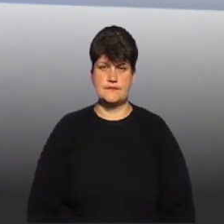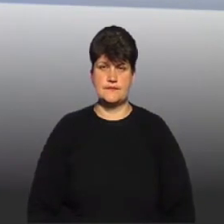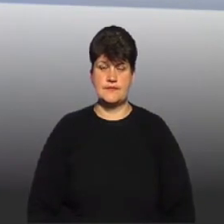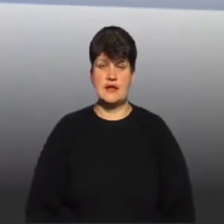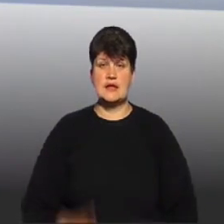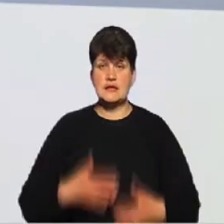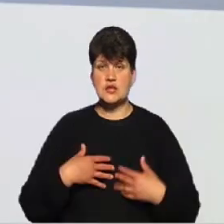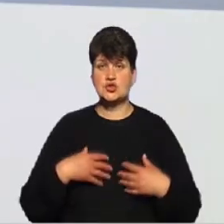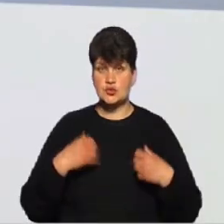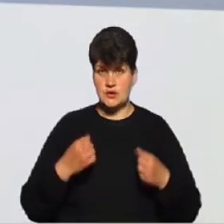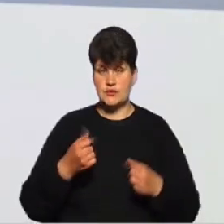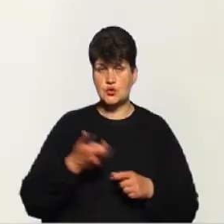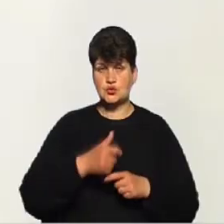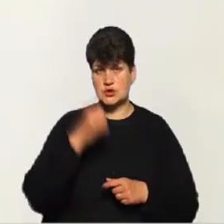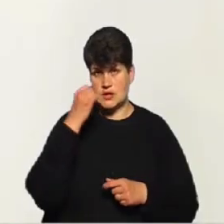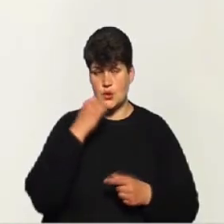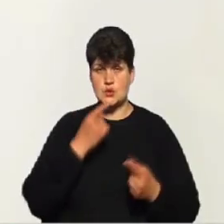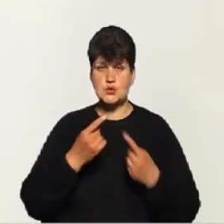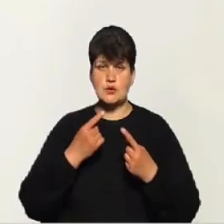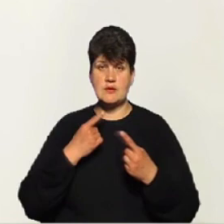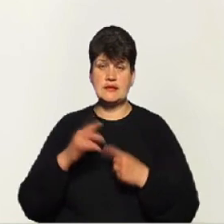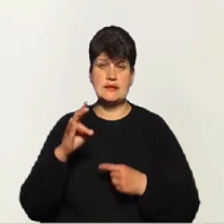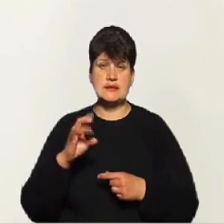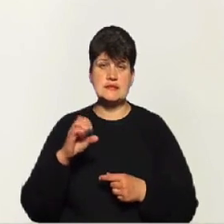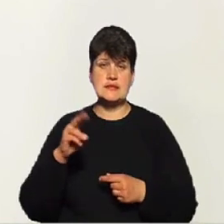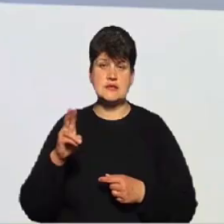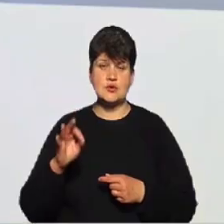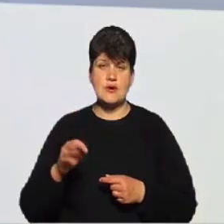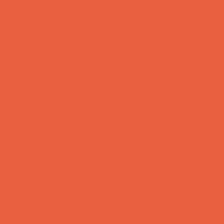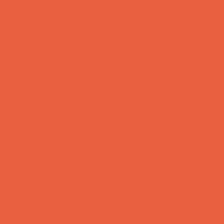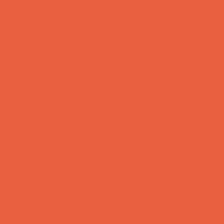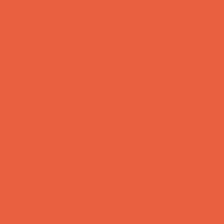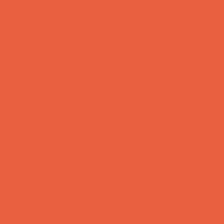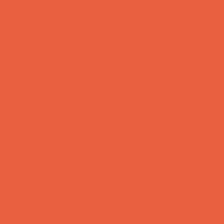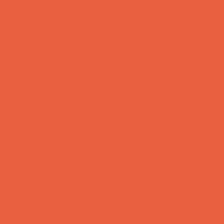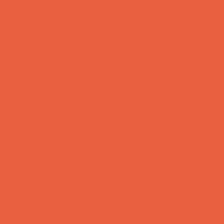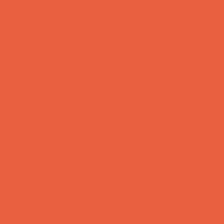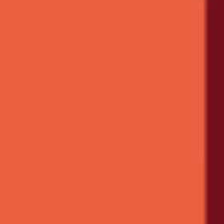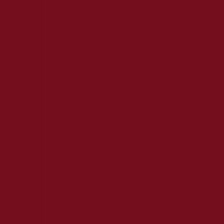дуже дякую за розмову. Надія Стецько, геоекологиня, доцентка ТНПУ, була в нас в гостях.